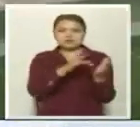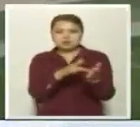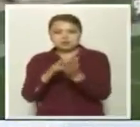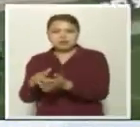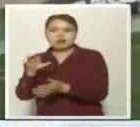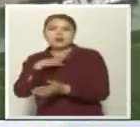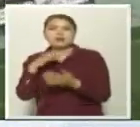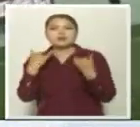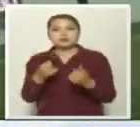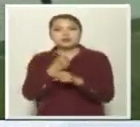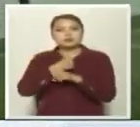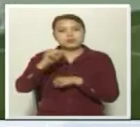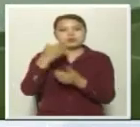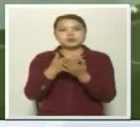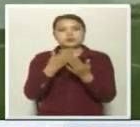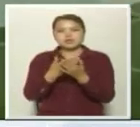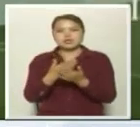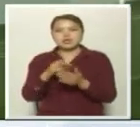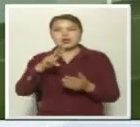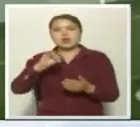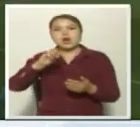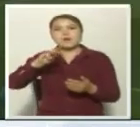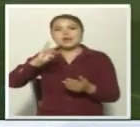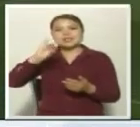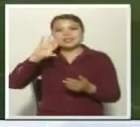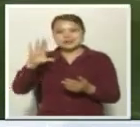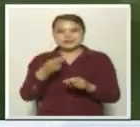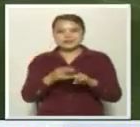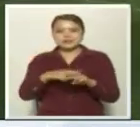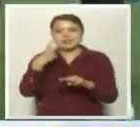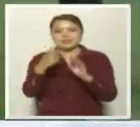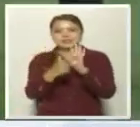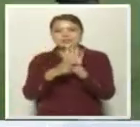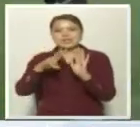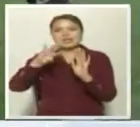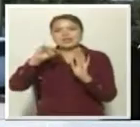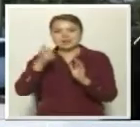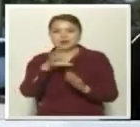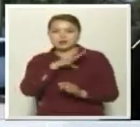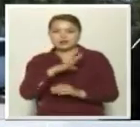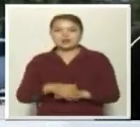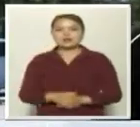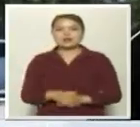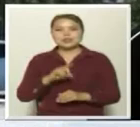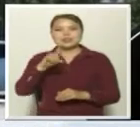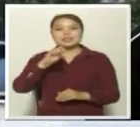отпраздновал чемпионство, одержав победу в матче против «Локомотива» в рамках 27-го тура премьер-лиги.